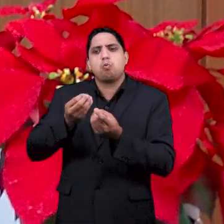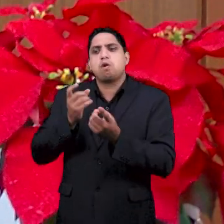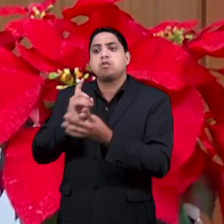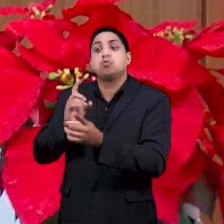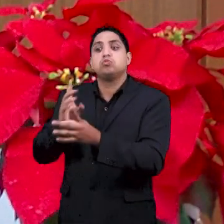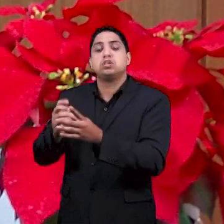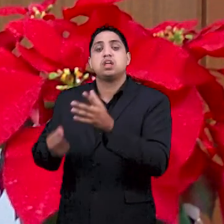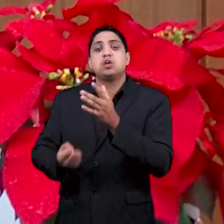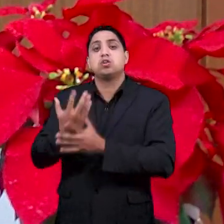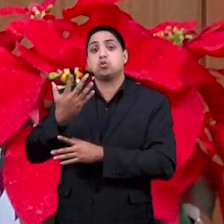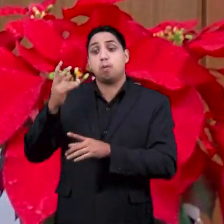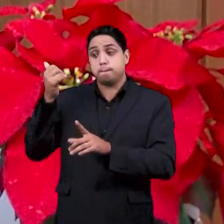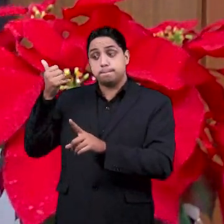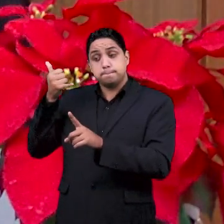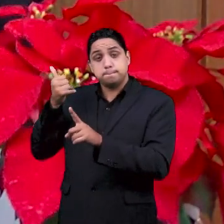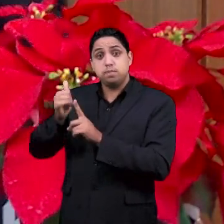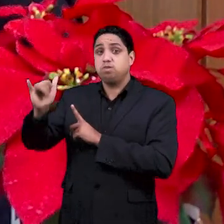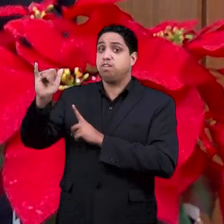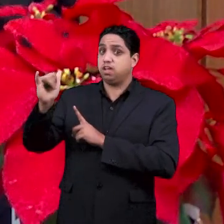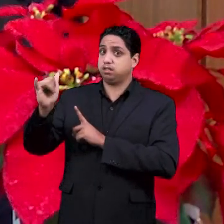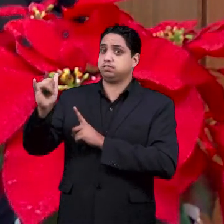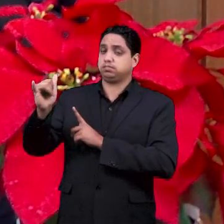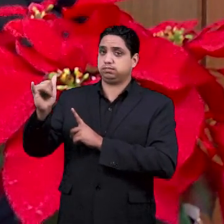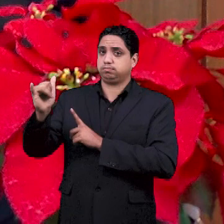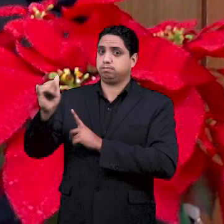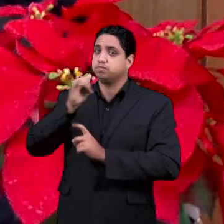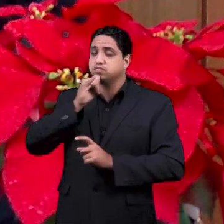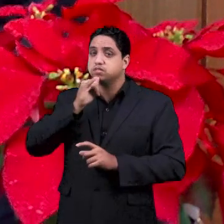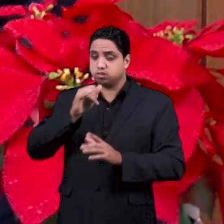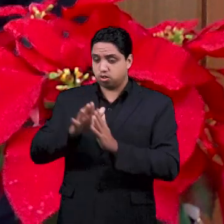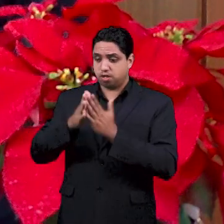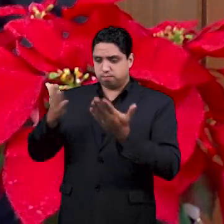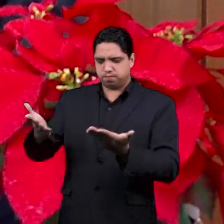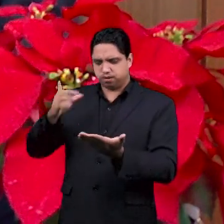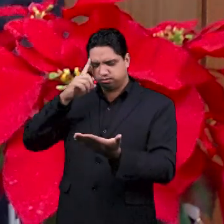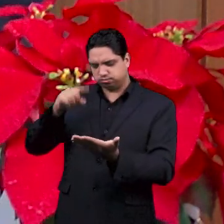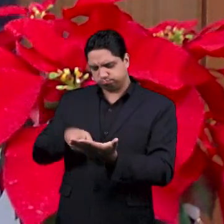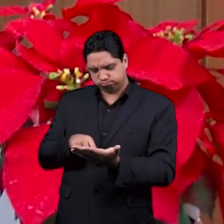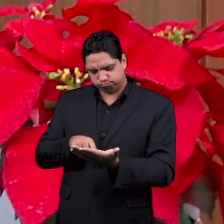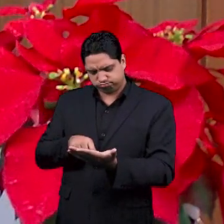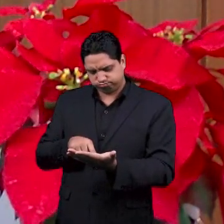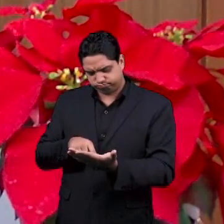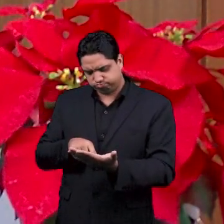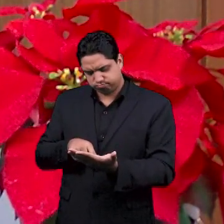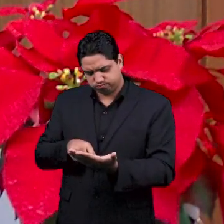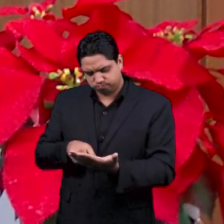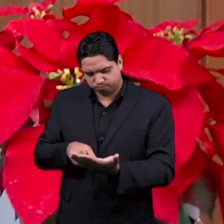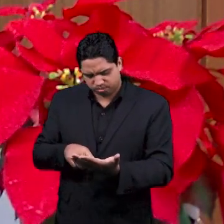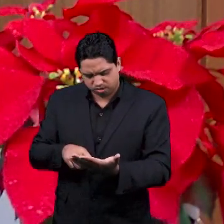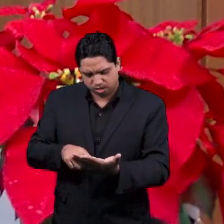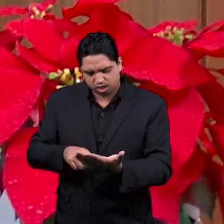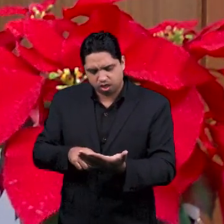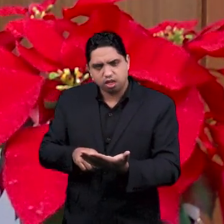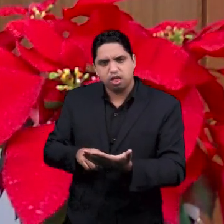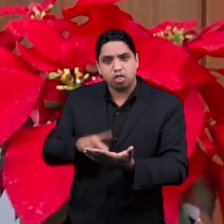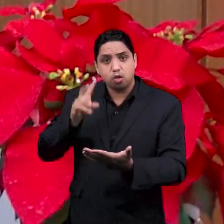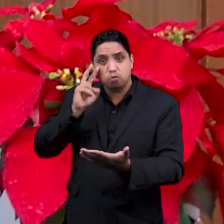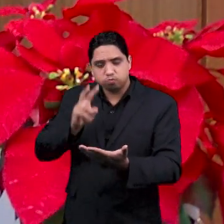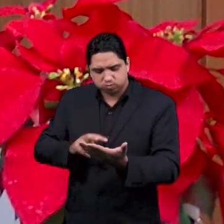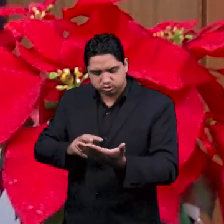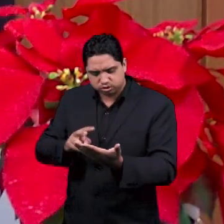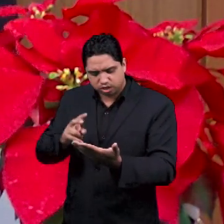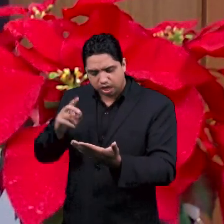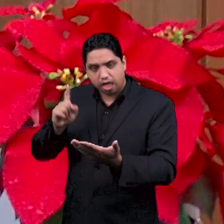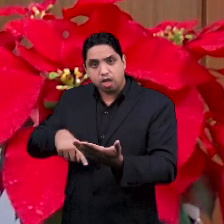пророческом. В чем же происхождение доктрины пророческого? Когда я открываю Слово Божье, я вижу